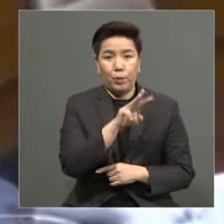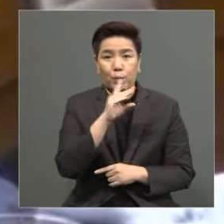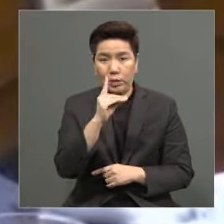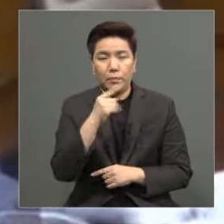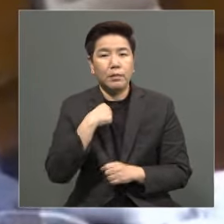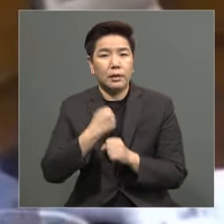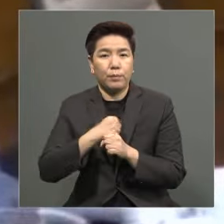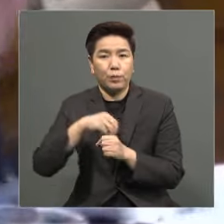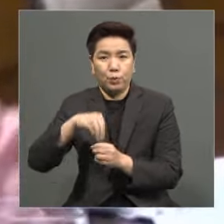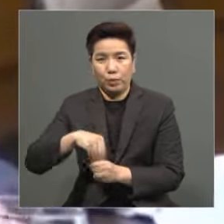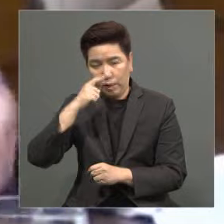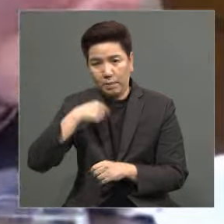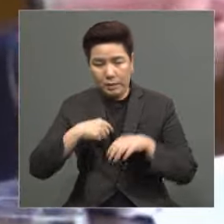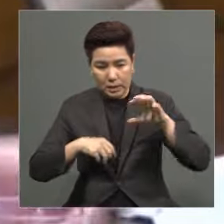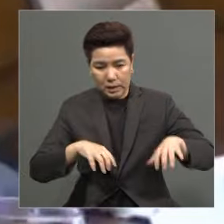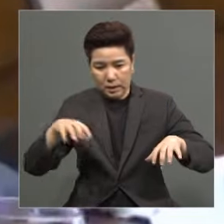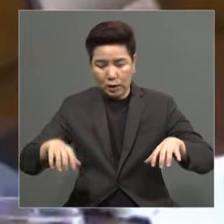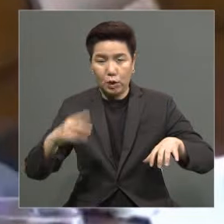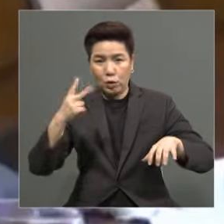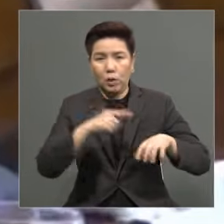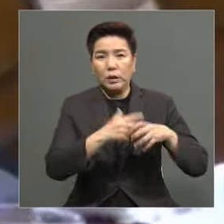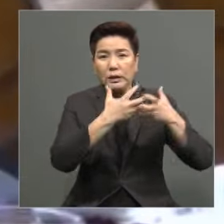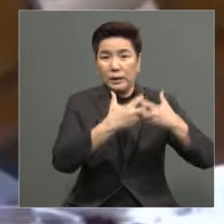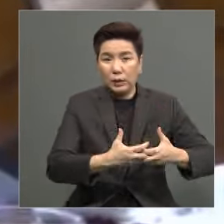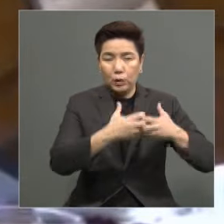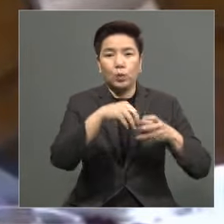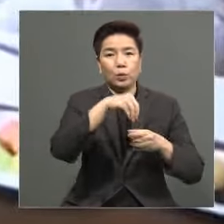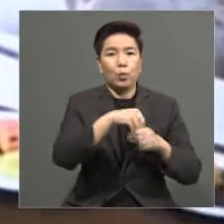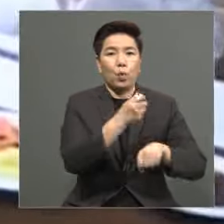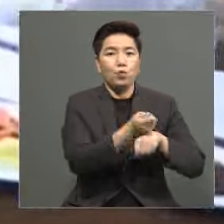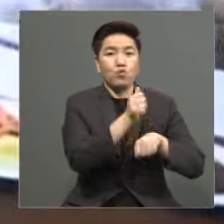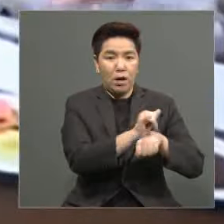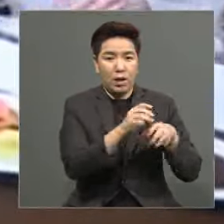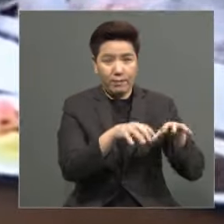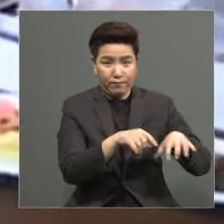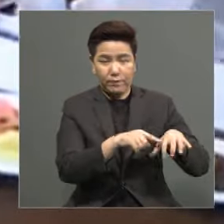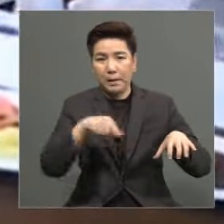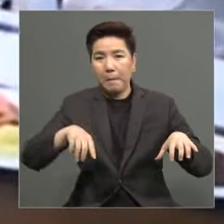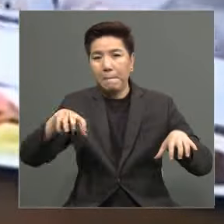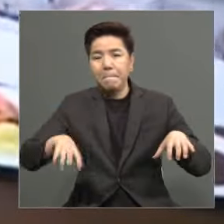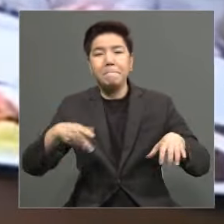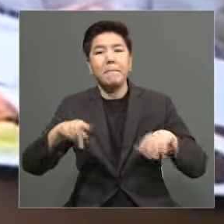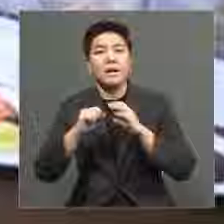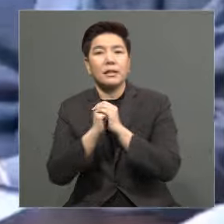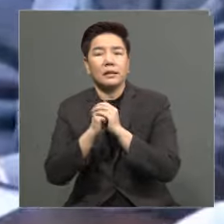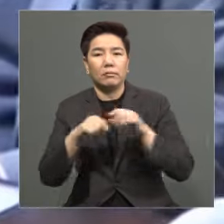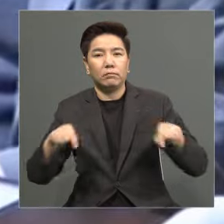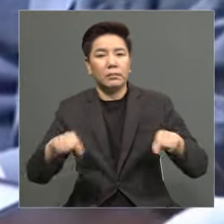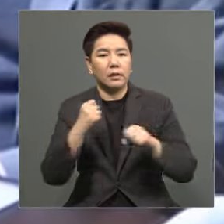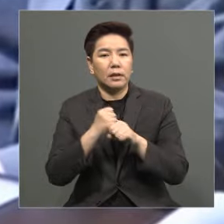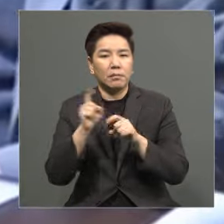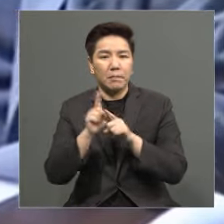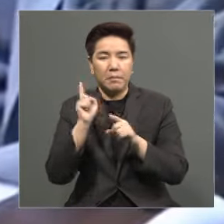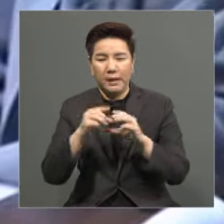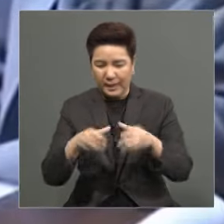โรงงานในประเทศไทยแล้ว 2แห่งครับประกอบด้วยโรงงานที่จังหวัดพระนครศรีอยุธยาและปราจีนบุรีจะเป็นการทำเรื่องาร